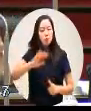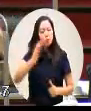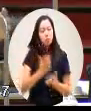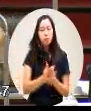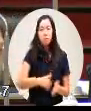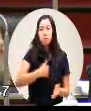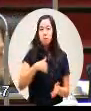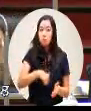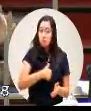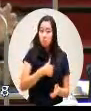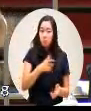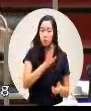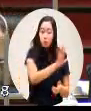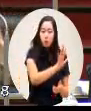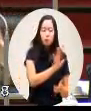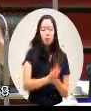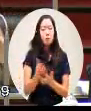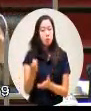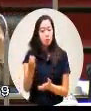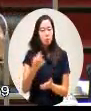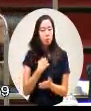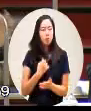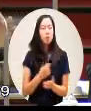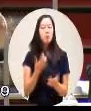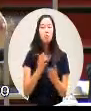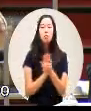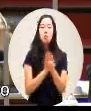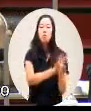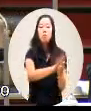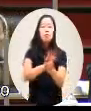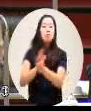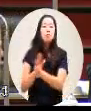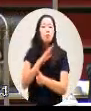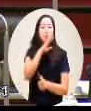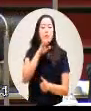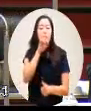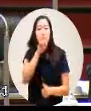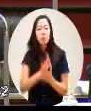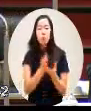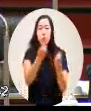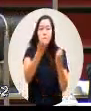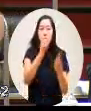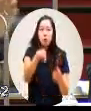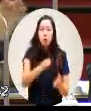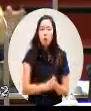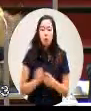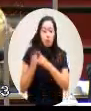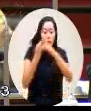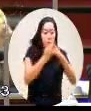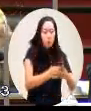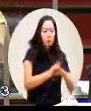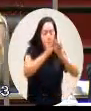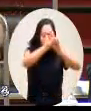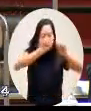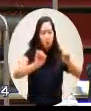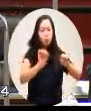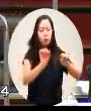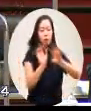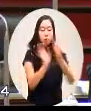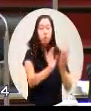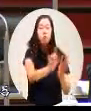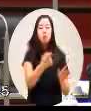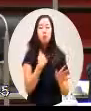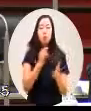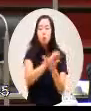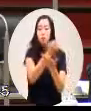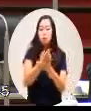没有，有事实有。我是为民，无一官说，我是为民，千万别去了解案情呀。如果整